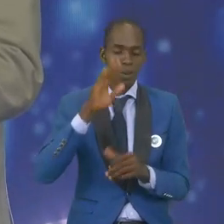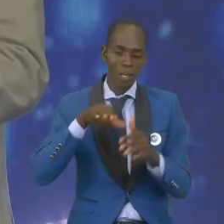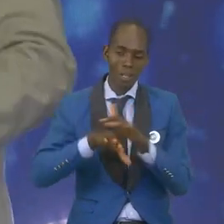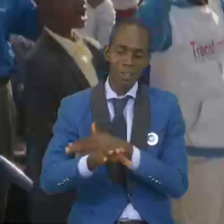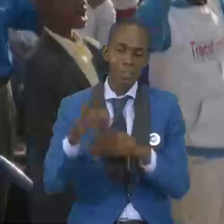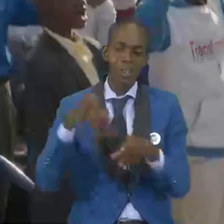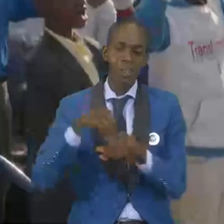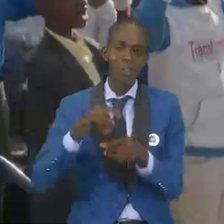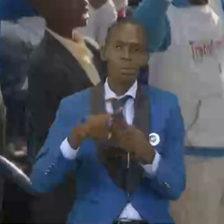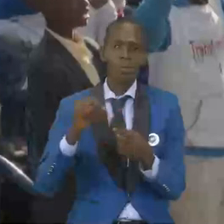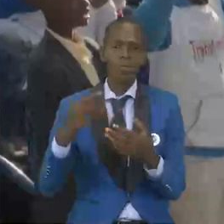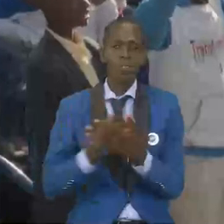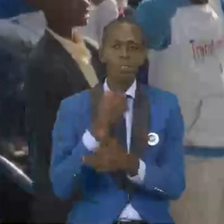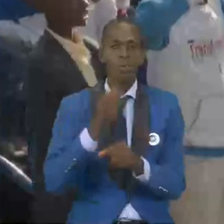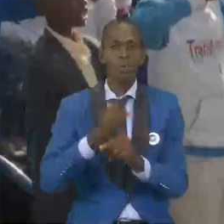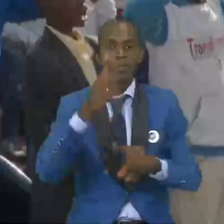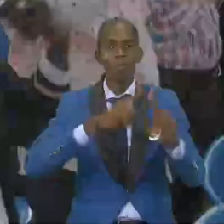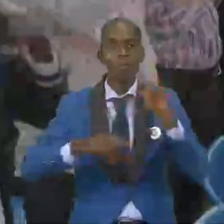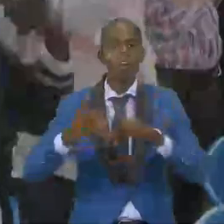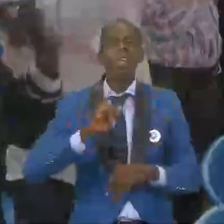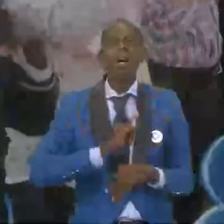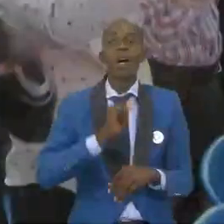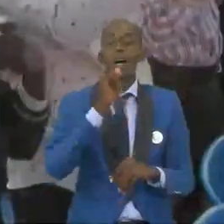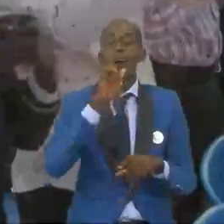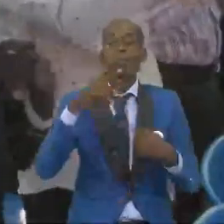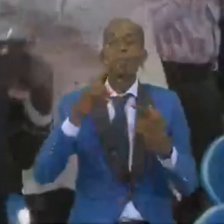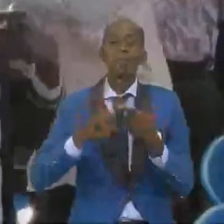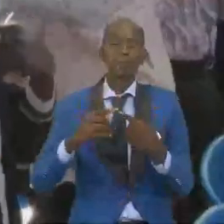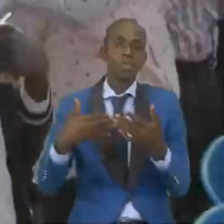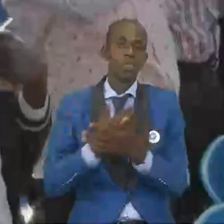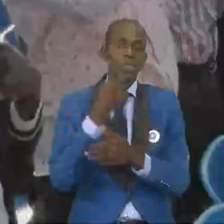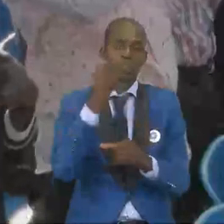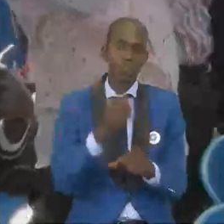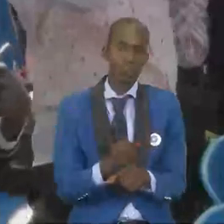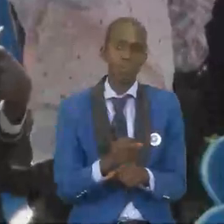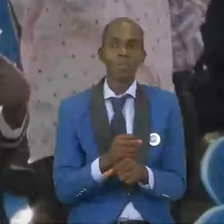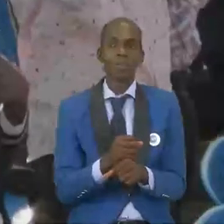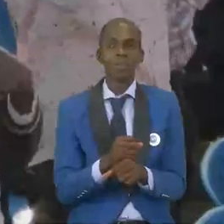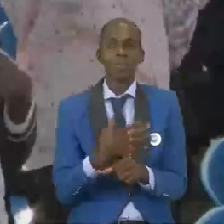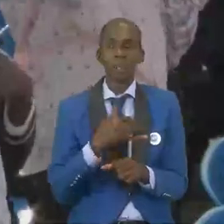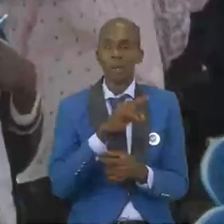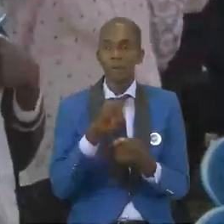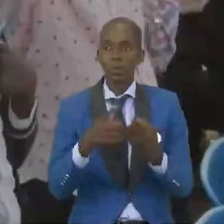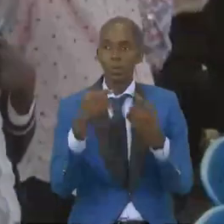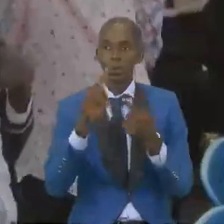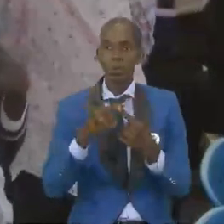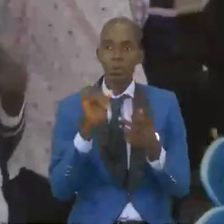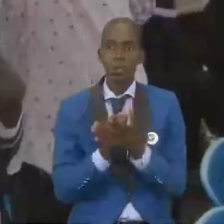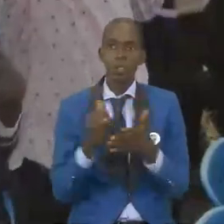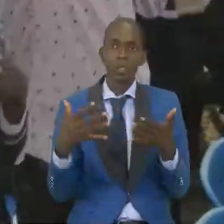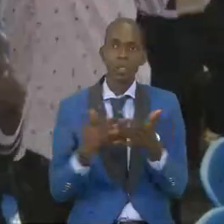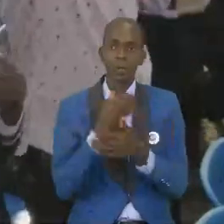Ensuite, comme nous commençons la nouvelle année, parce que tu vas traverser, je vais traverser.